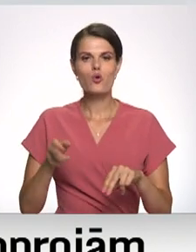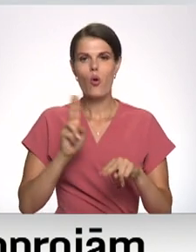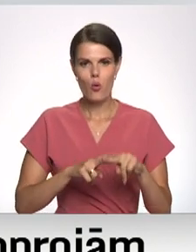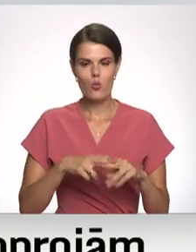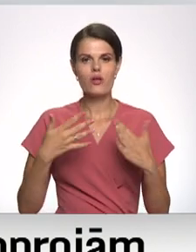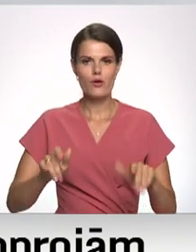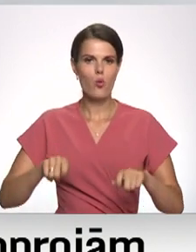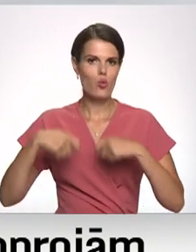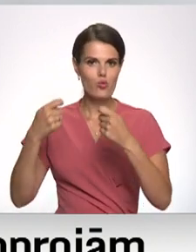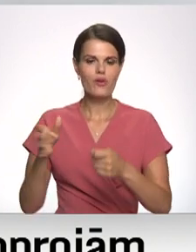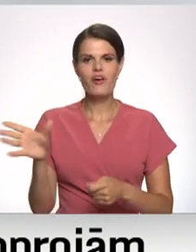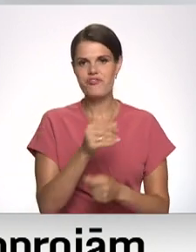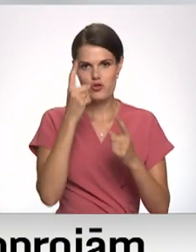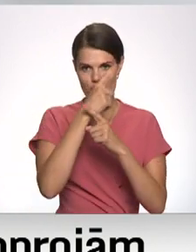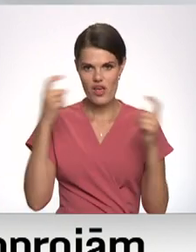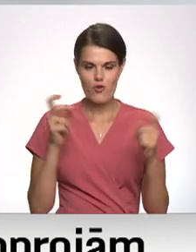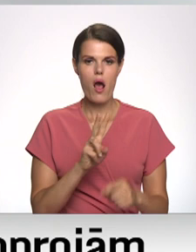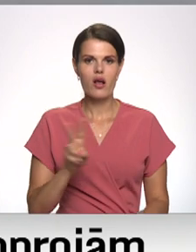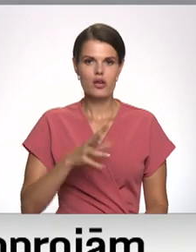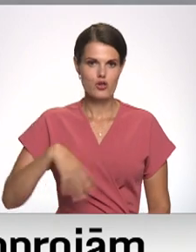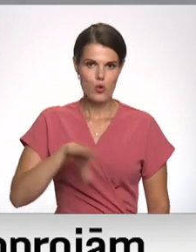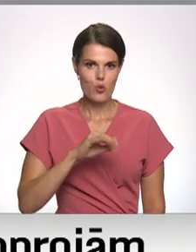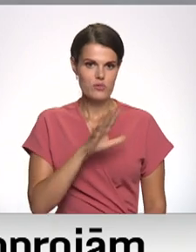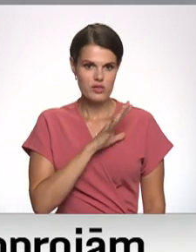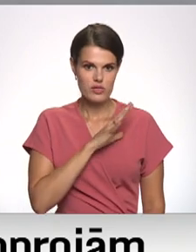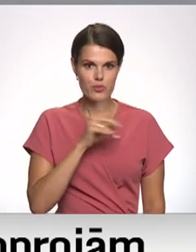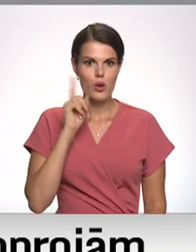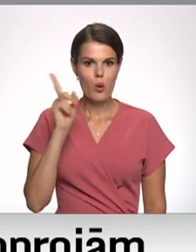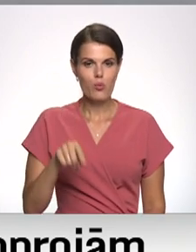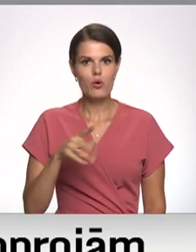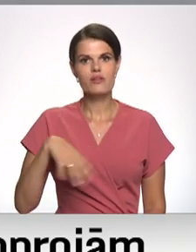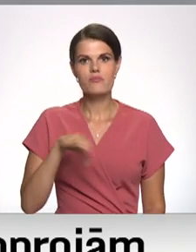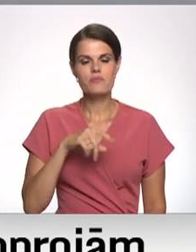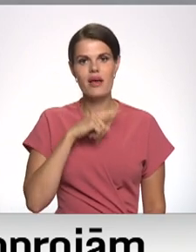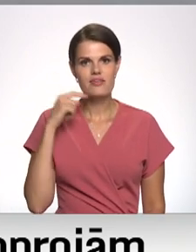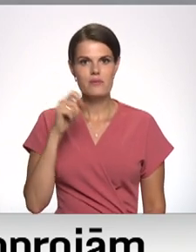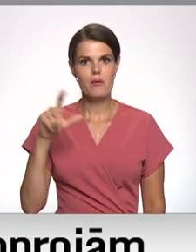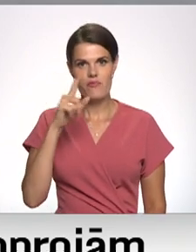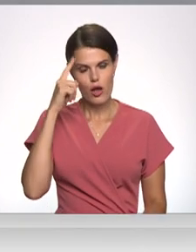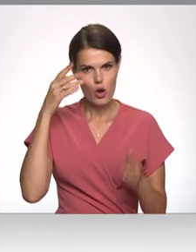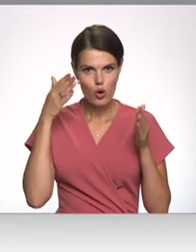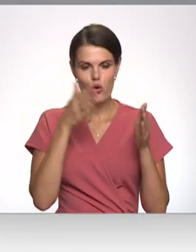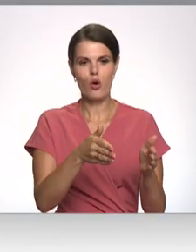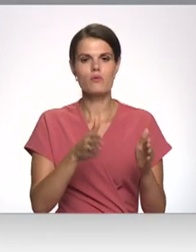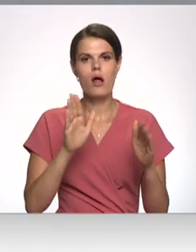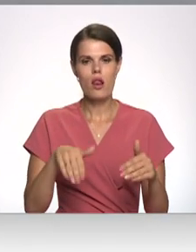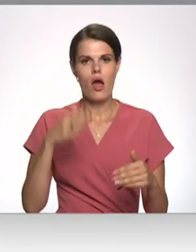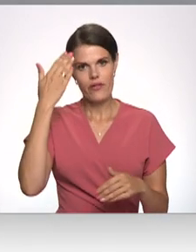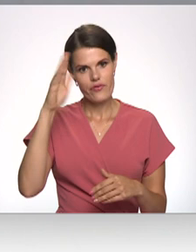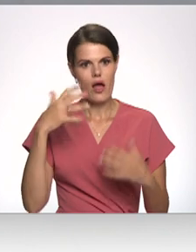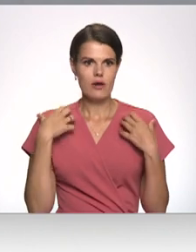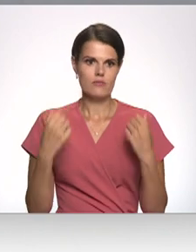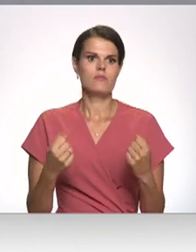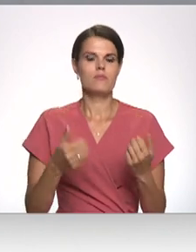esam nodevuši visu mums pieejamo informāciju. Protams, mēs gribam koncentrēties vairāk, stiprinot dēlu un palīdzot